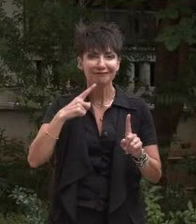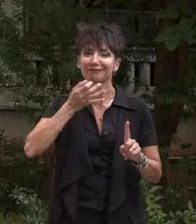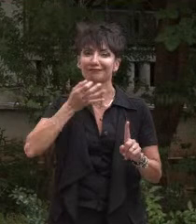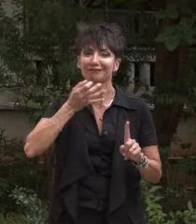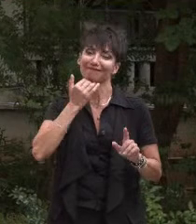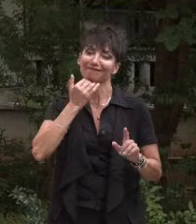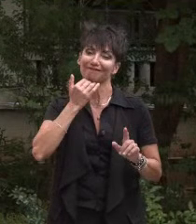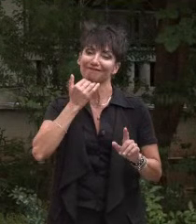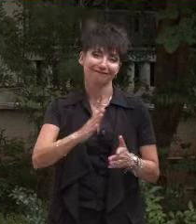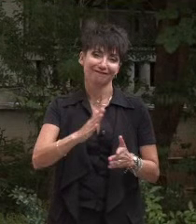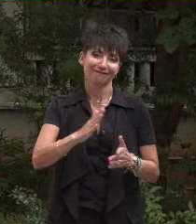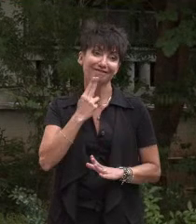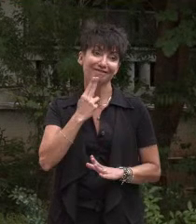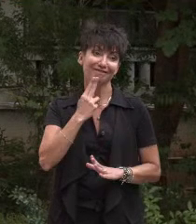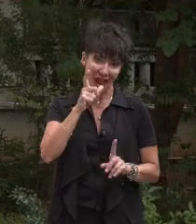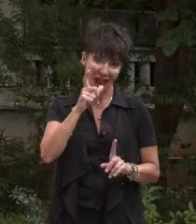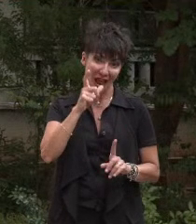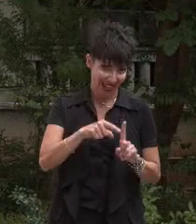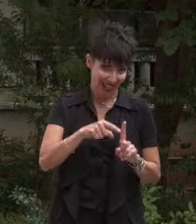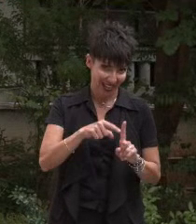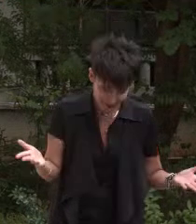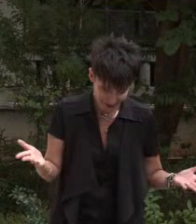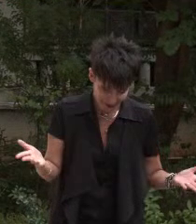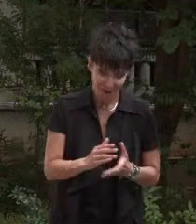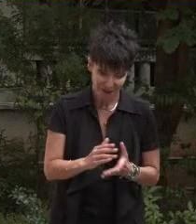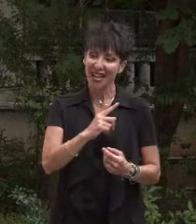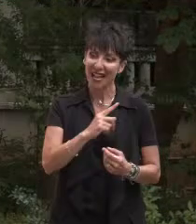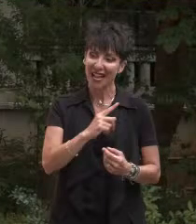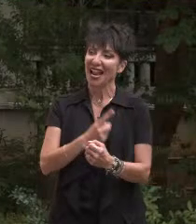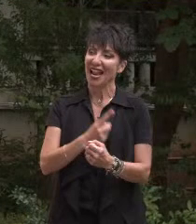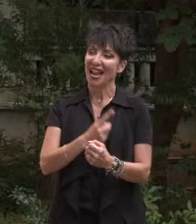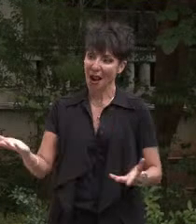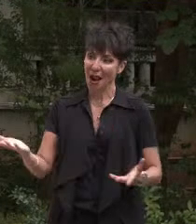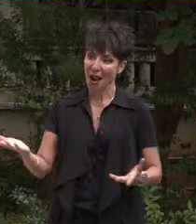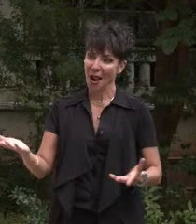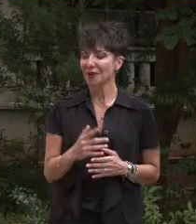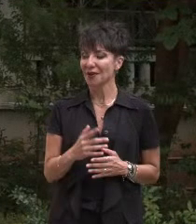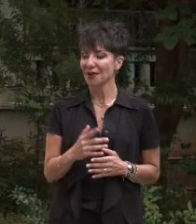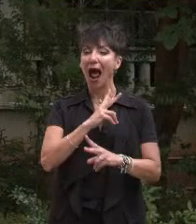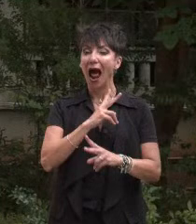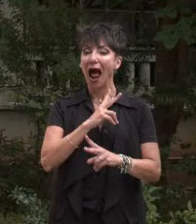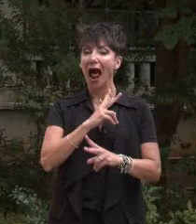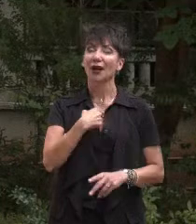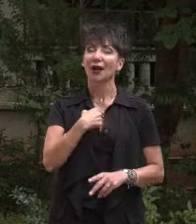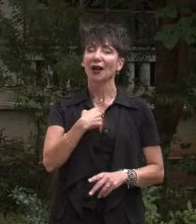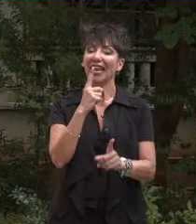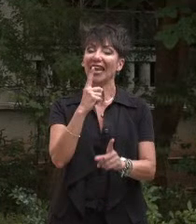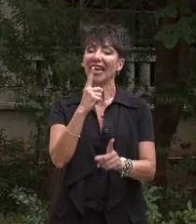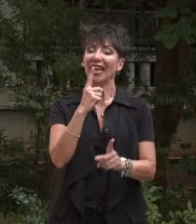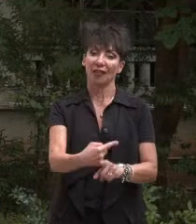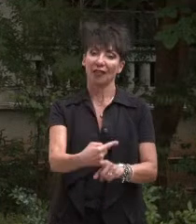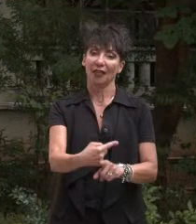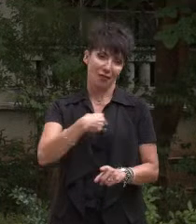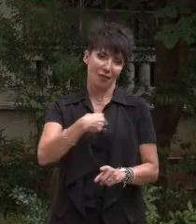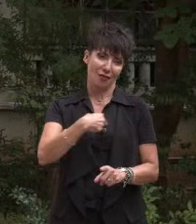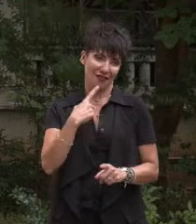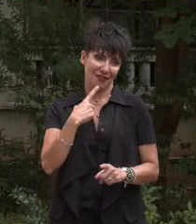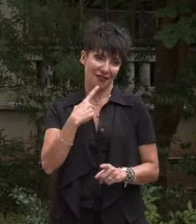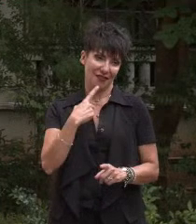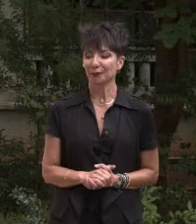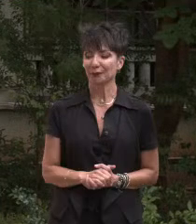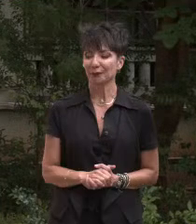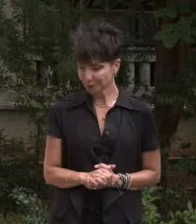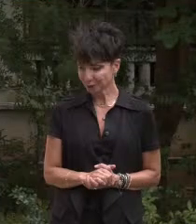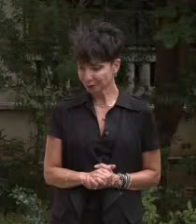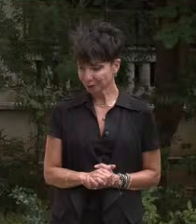ομιλία. Σας ευχαριστούμε θερμά. Καλή δύναμη και συνέχεια στο θεάρεστο έργο σας. Η αναπληρώτρια διευθύντρια του Ειδικού Δημοτικού Σχολείου Φυρών Θύρας, Κολυδά Αθανασία.